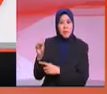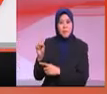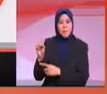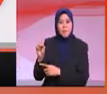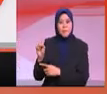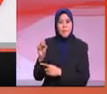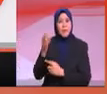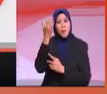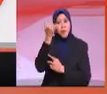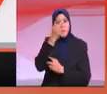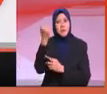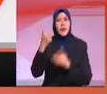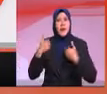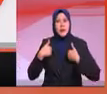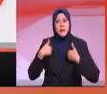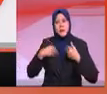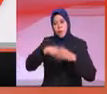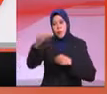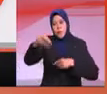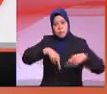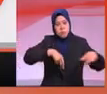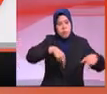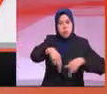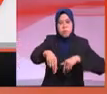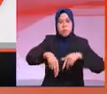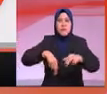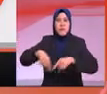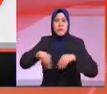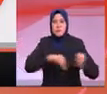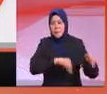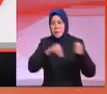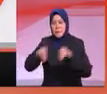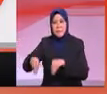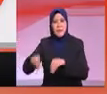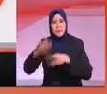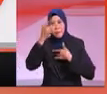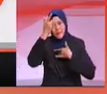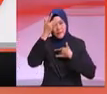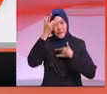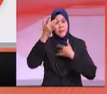adalah kerana ada pergerakan penduduk dari satu tempat ke satu tempat dan jangkitan